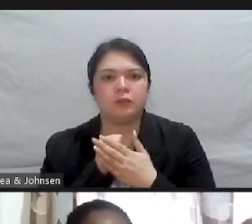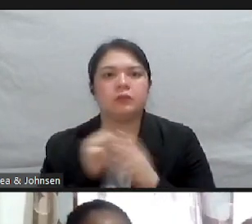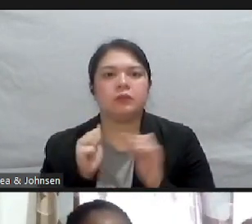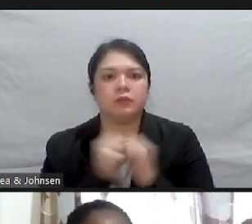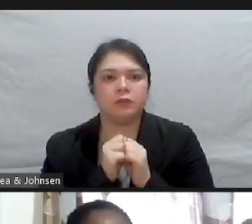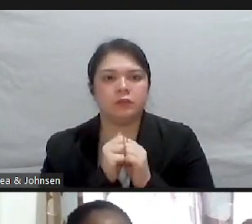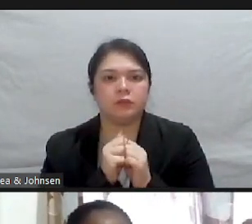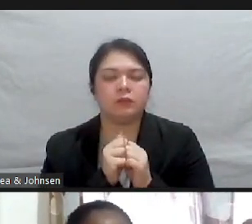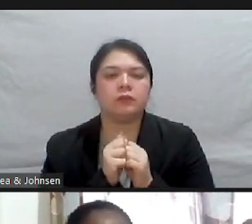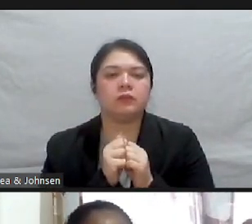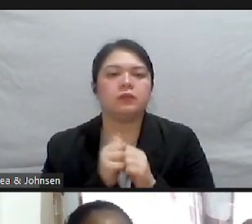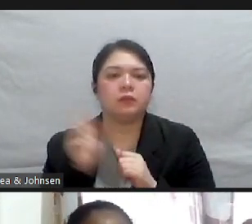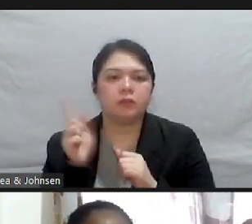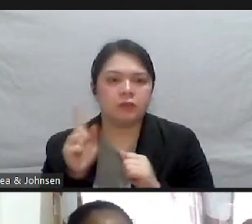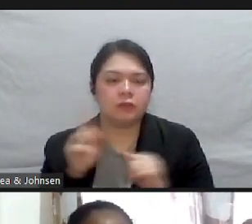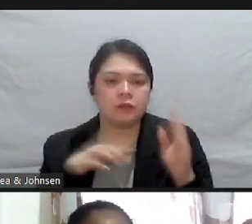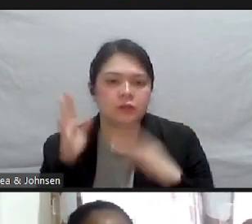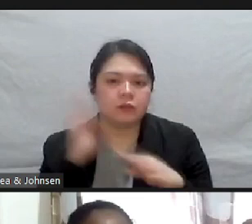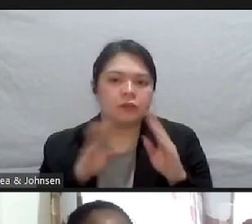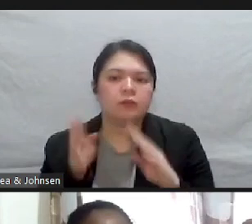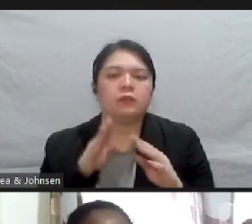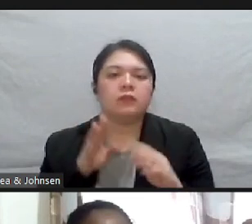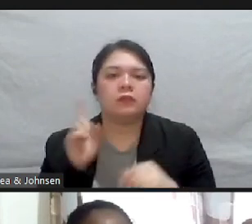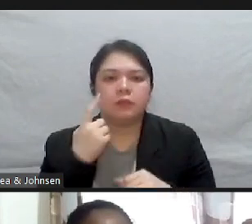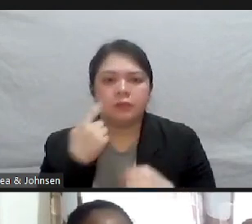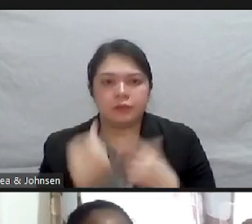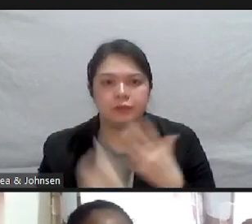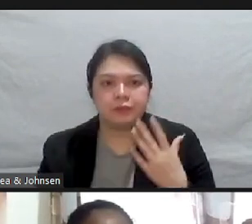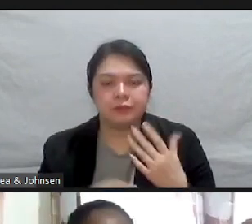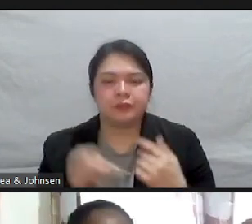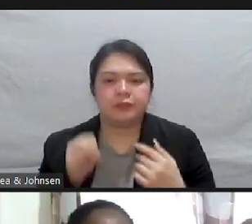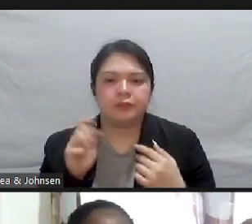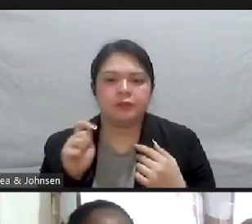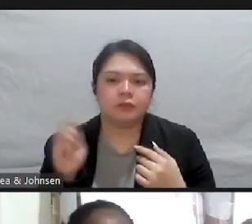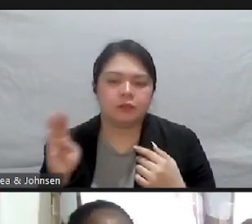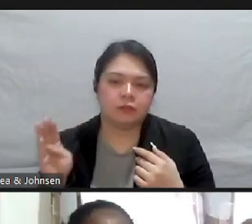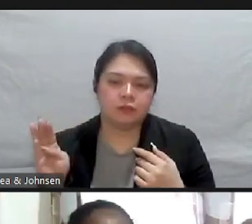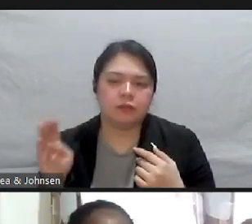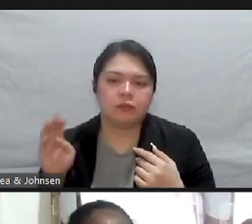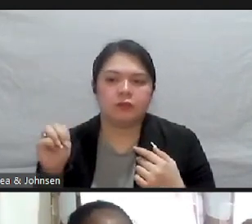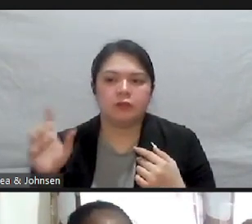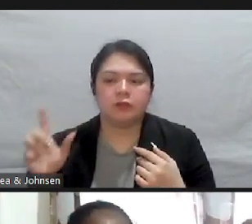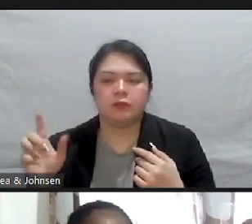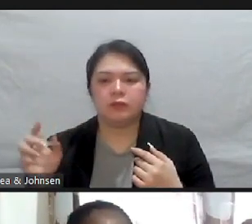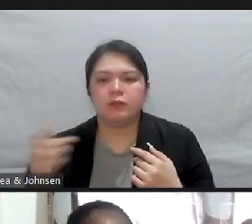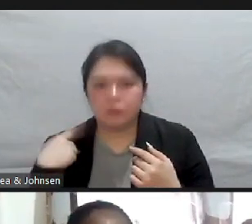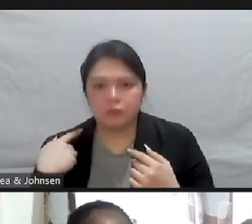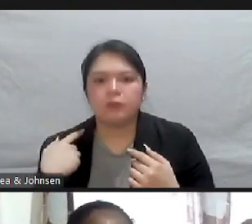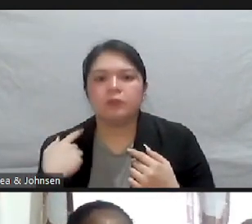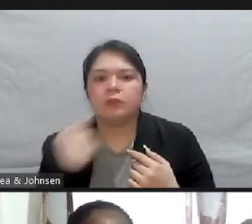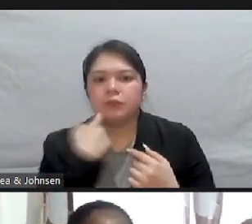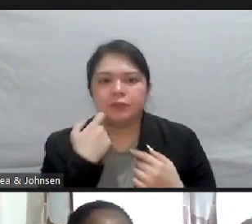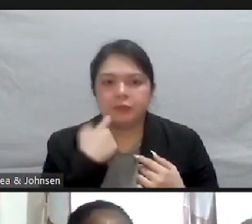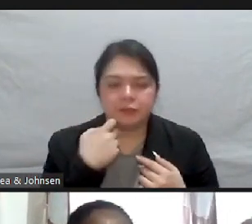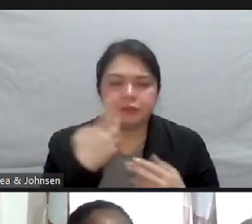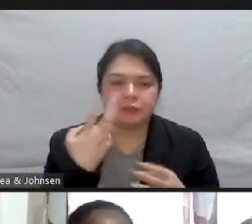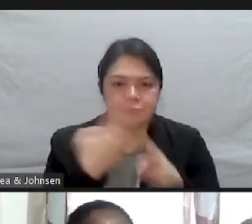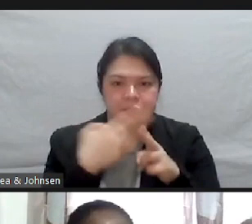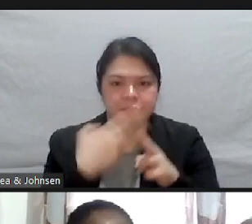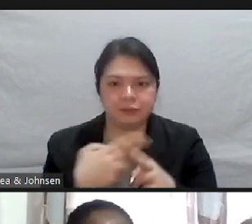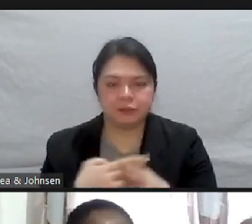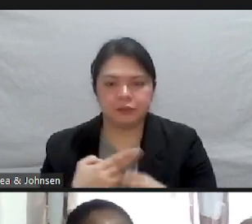for the issue of MTB-MLE. Ang nabanggit ni Ma'am Chet kanina, Loren Legarda, Robin Padilla,